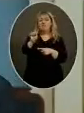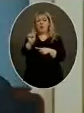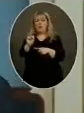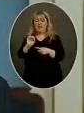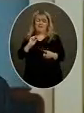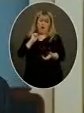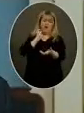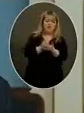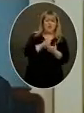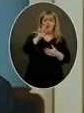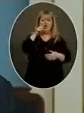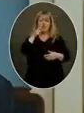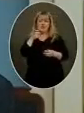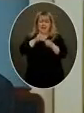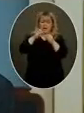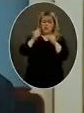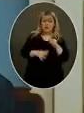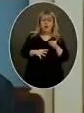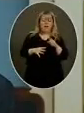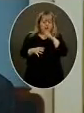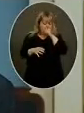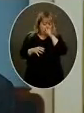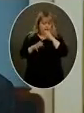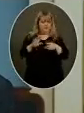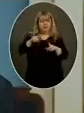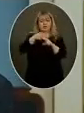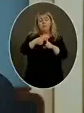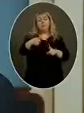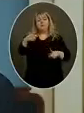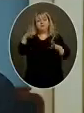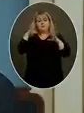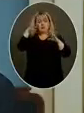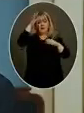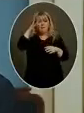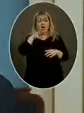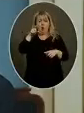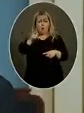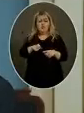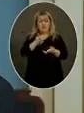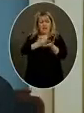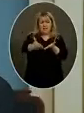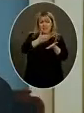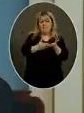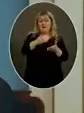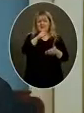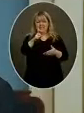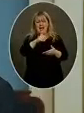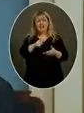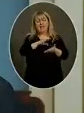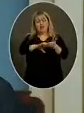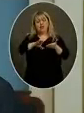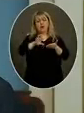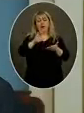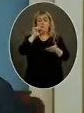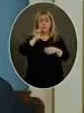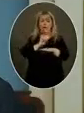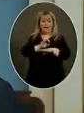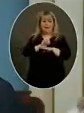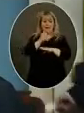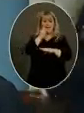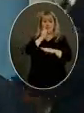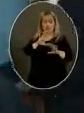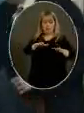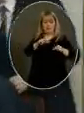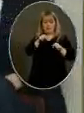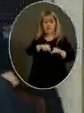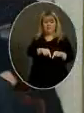obligent, en plus, les parents à dépenser plusieurs centaines de dollars pour installer ces mêmes logiciels à la maison pour des